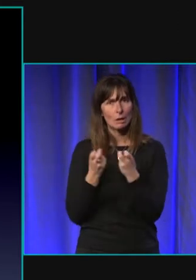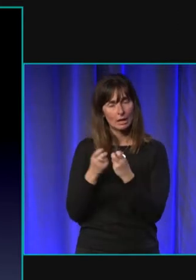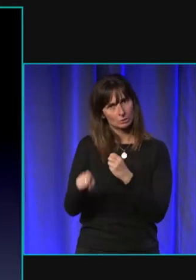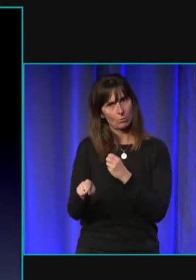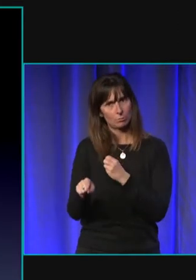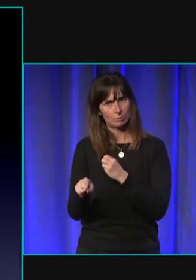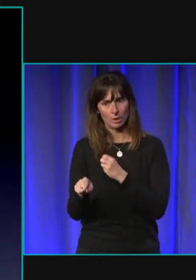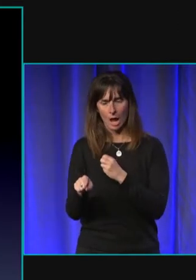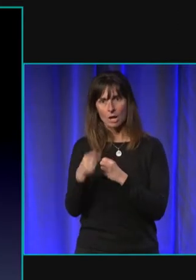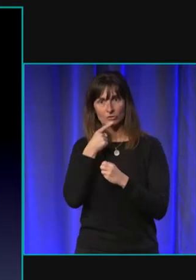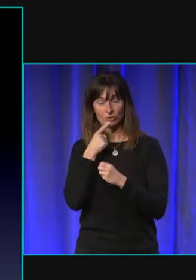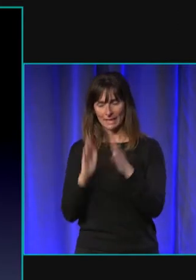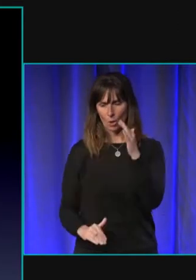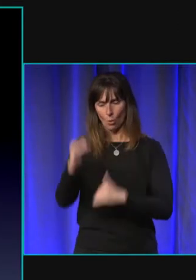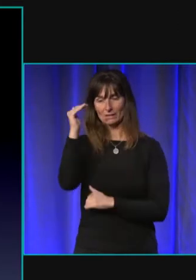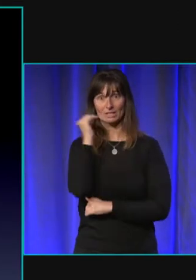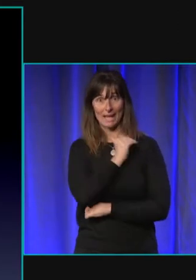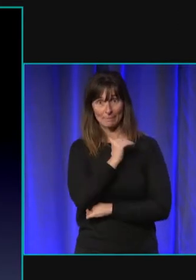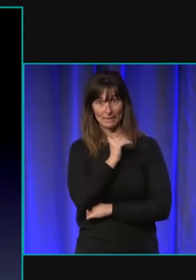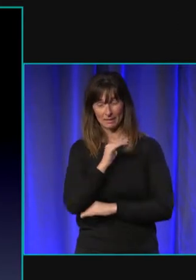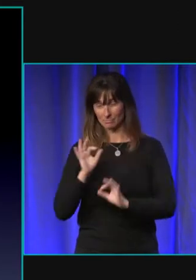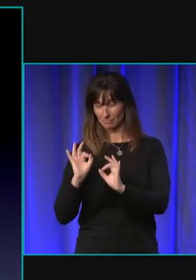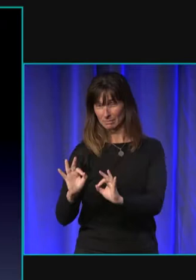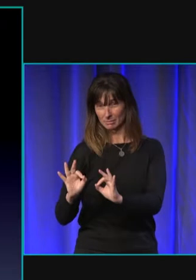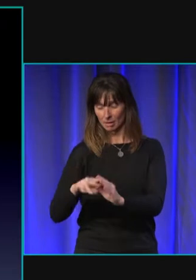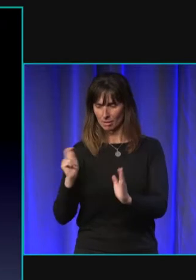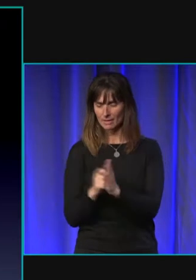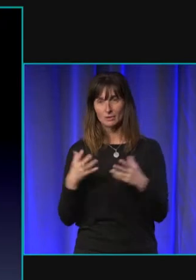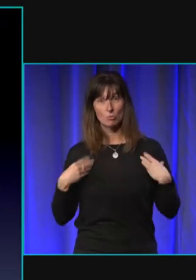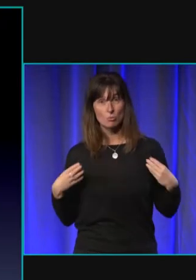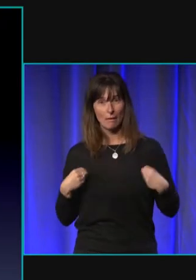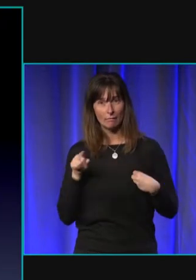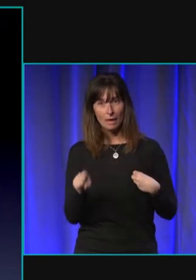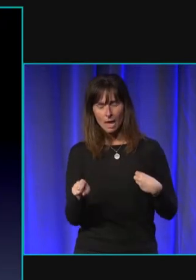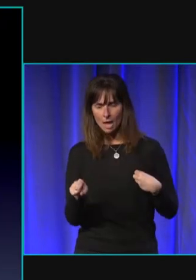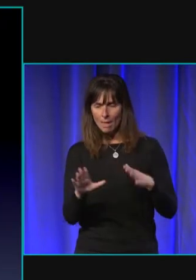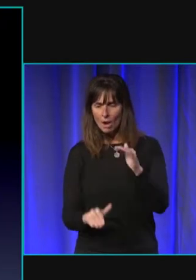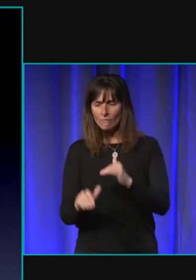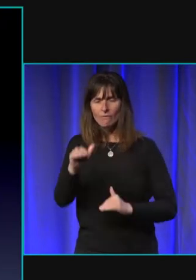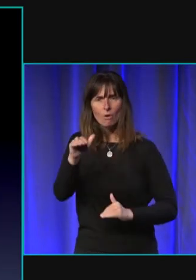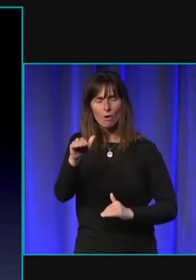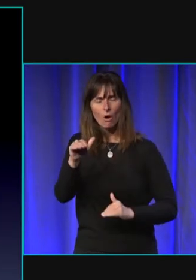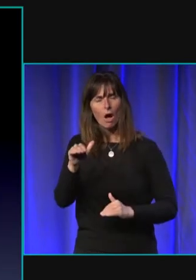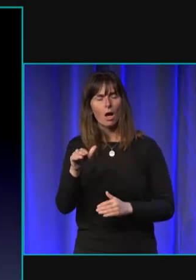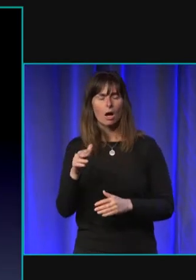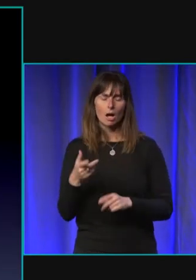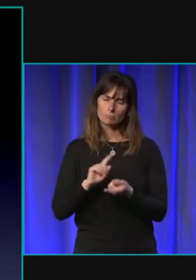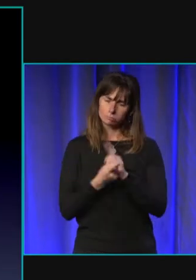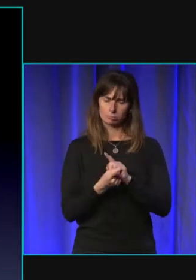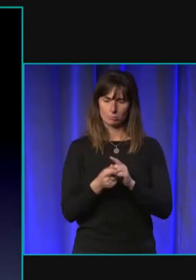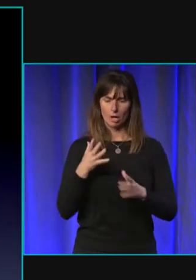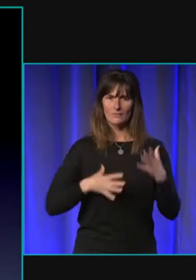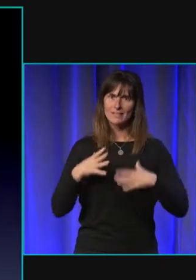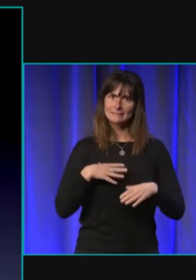son pic de croissance rapide, en fait, lorsqu'il est au moment de sa puberté, en fait, l'enfant, lui, il est plus vite fatigable sur ce type